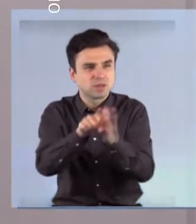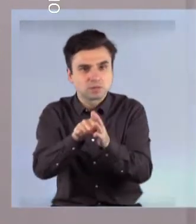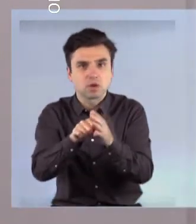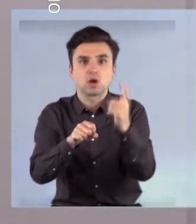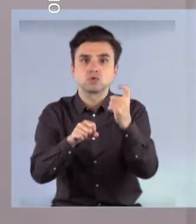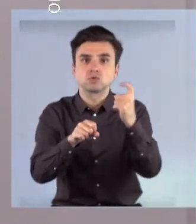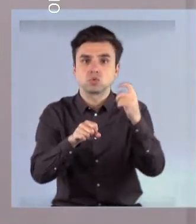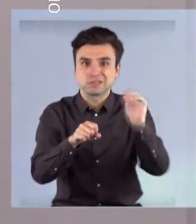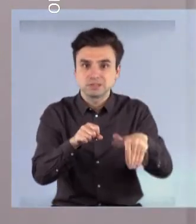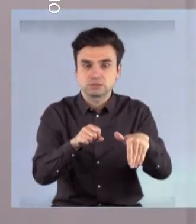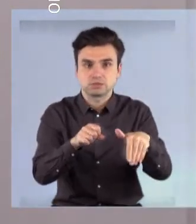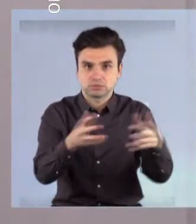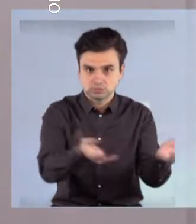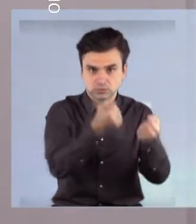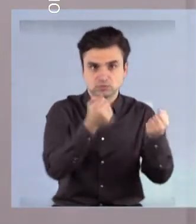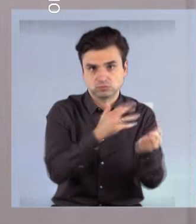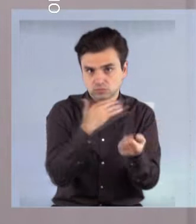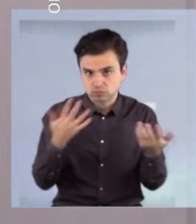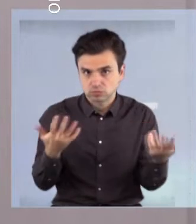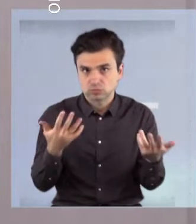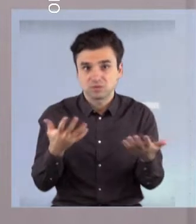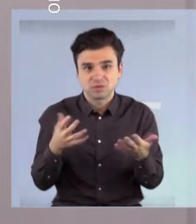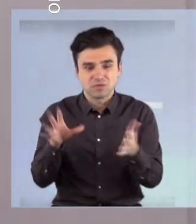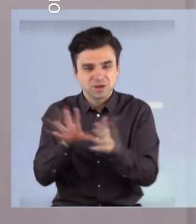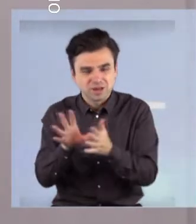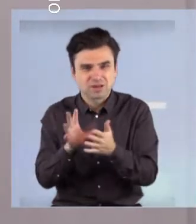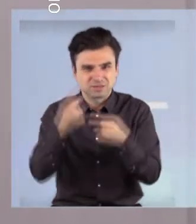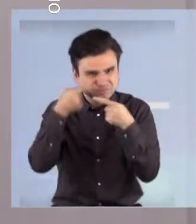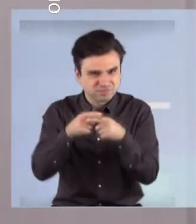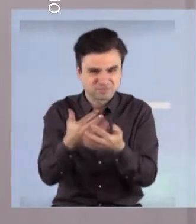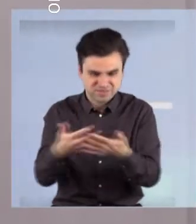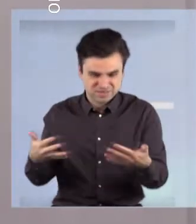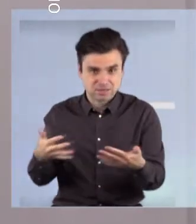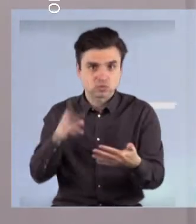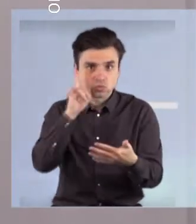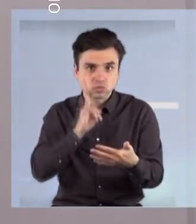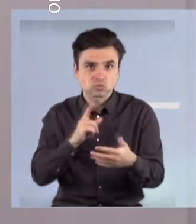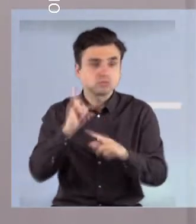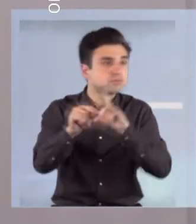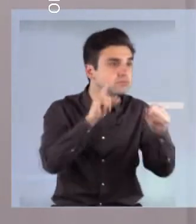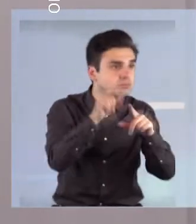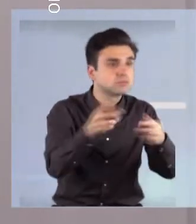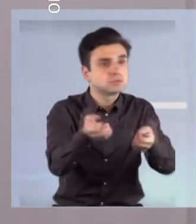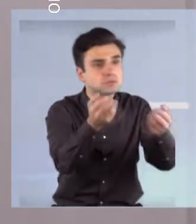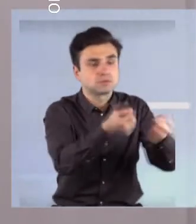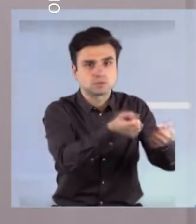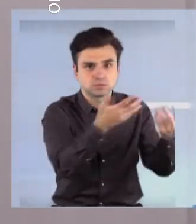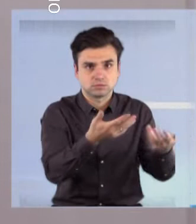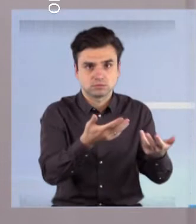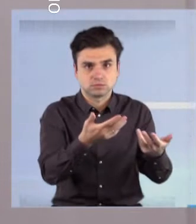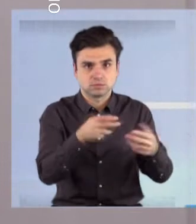серйозним нарушенням серцевого ритму, к жизни возвращается каждый пятый пациент. То есть, если в Европе 500